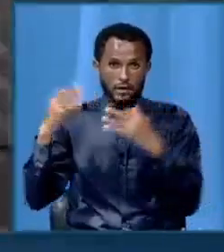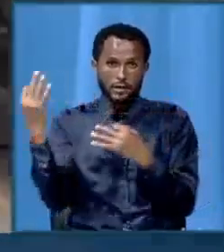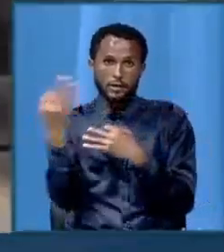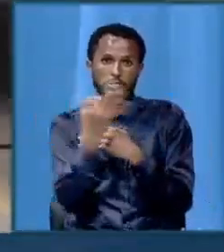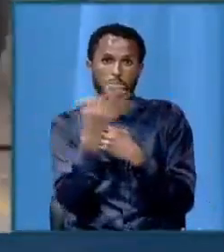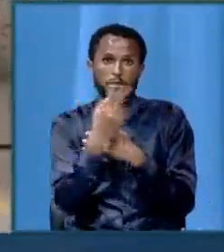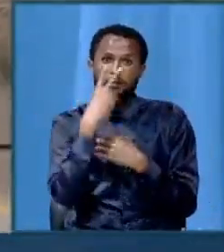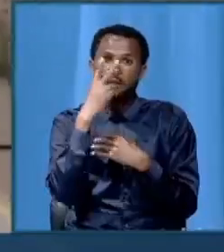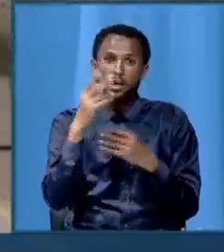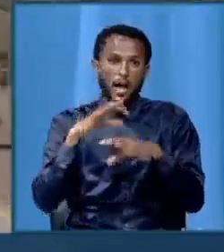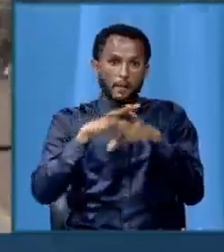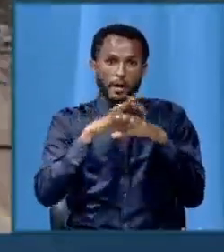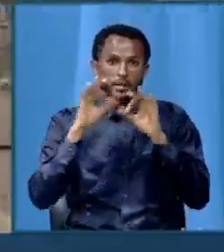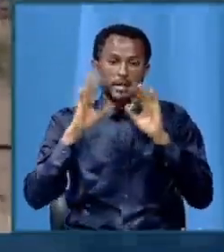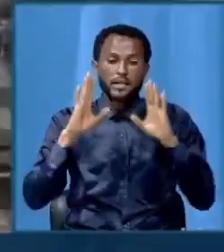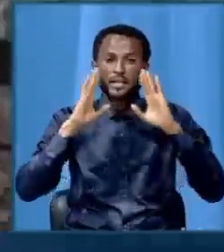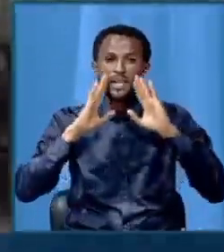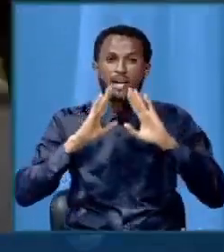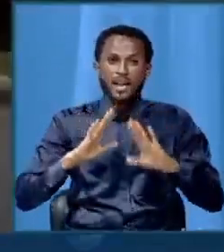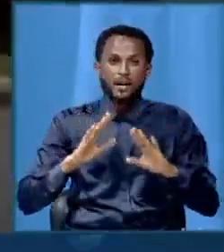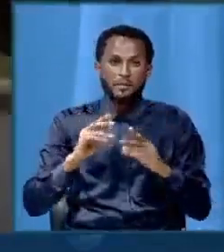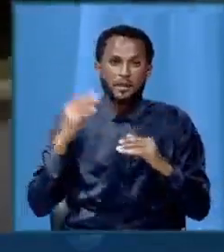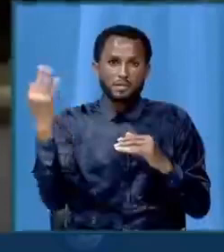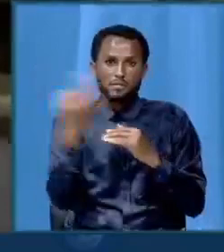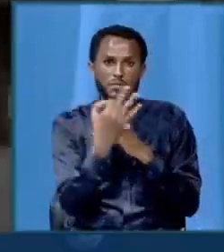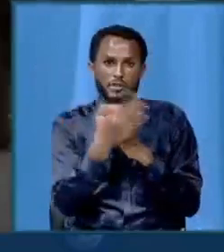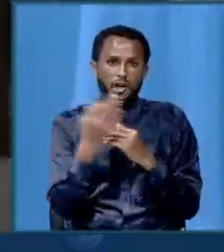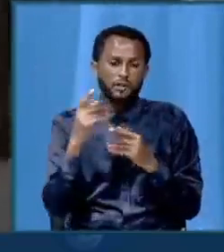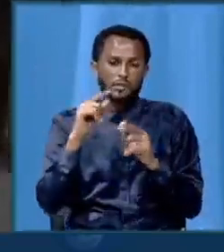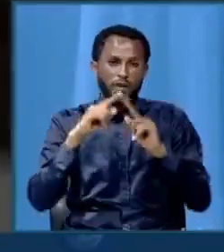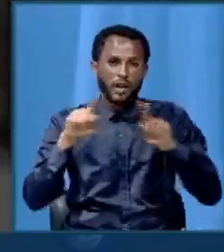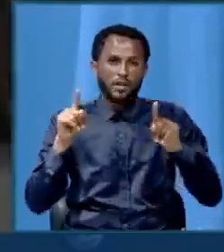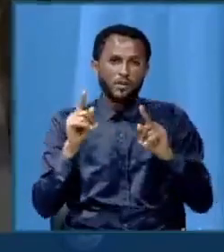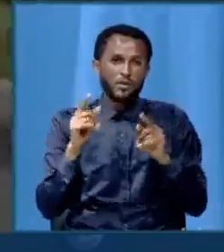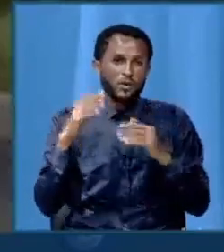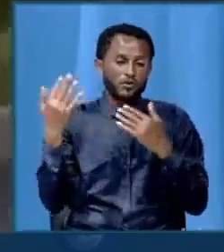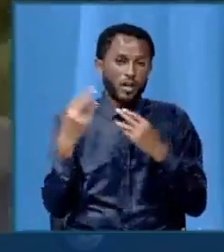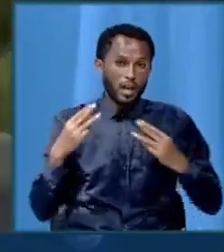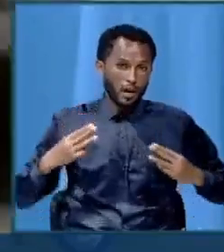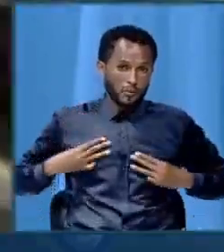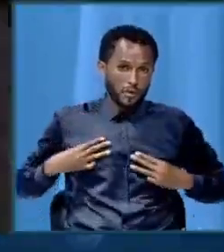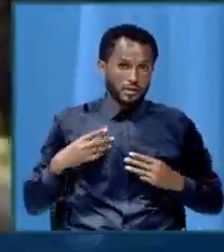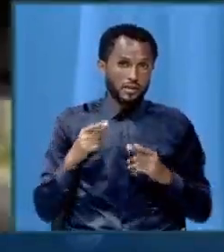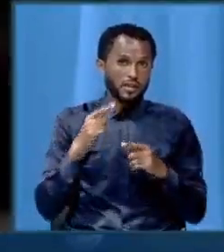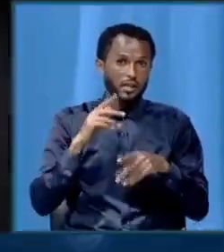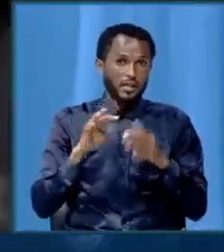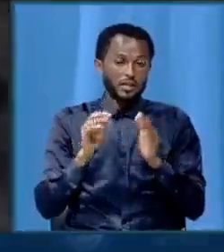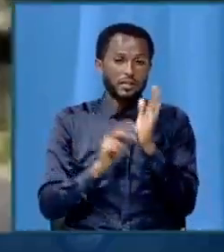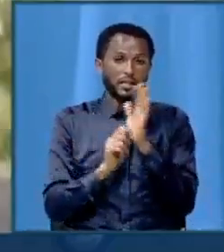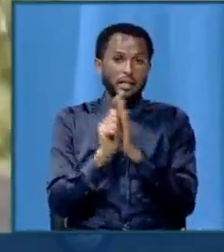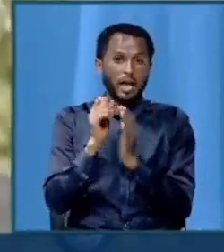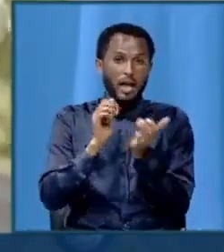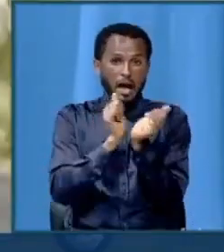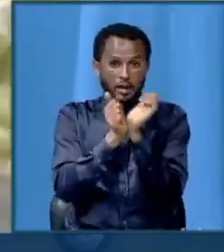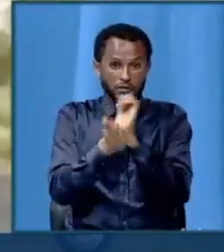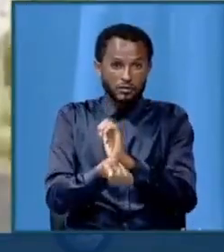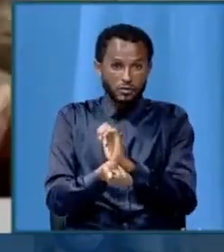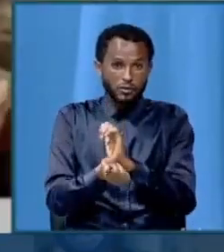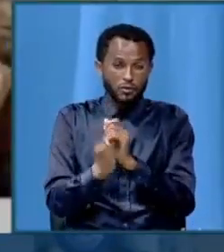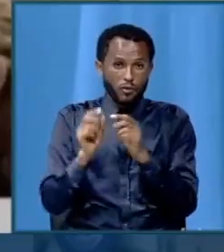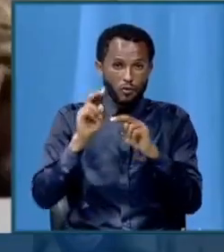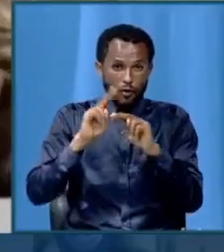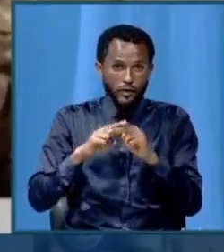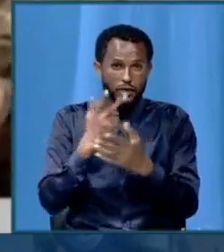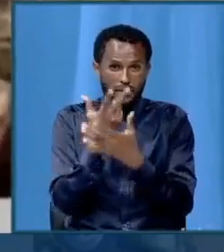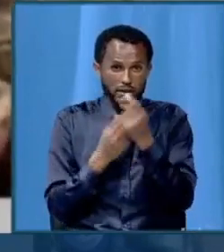ኣብ መሬት ዘየለ ሰላም ብምስባኽ ብዝተፈላለዩ ኣንፈታት ሰራዊቱ ከቀራርብን እድን እግርን ትግራይ ኣሲሩ ብዘይ ቅድመ ኩነት ኮፍ ኢልና ንዛተ